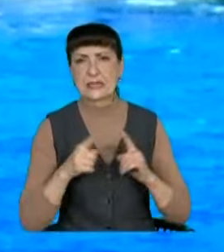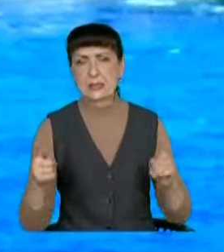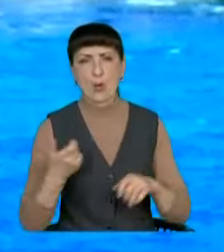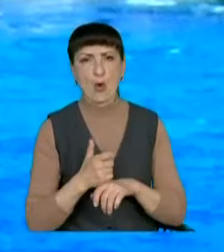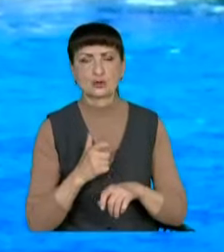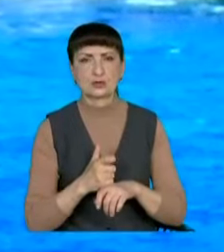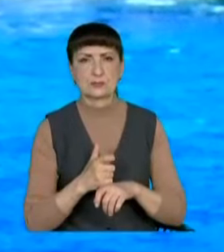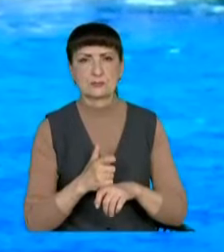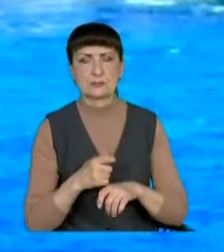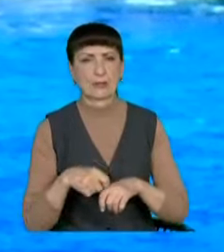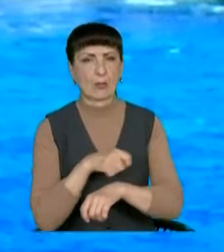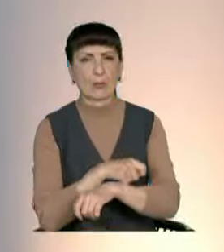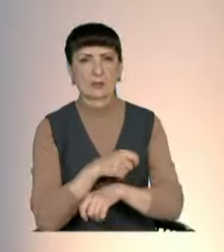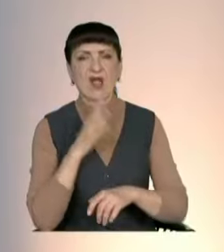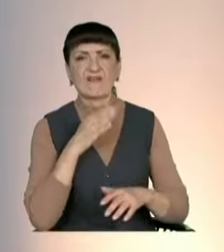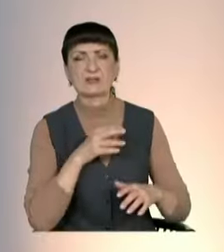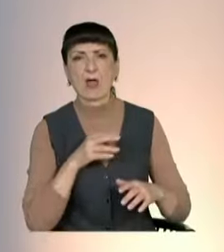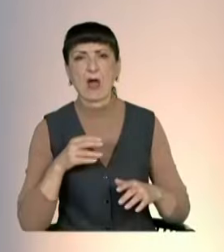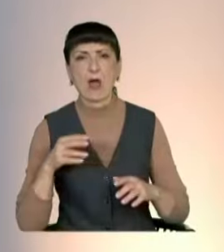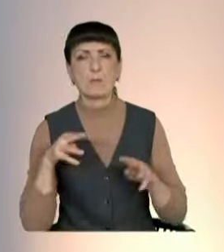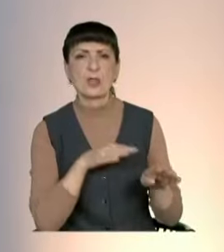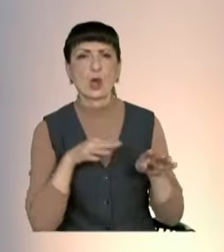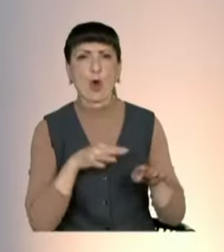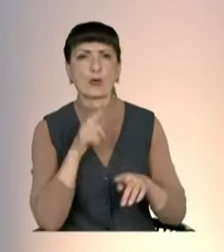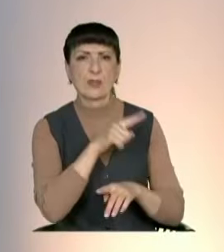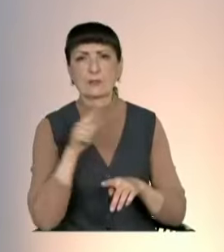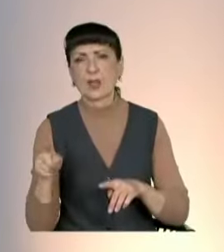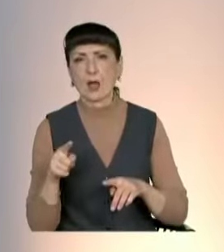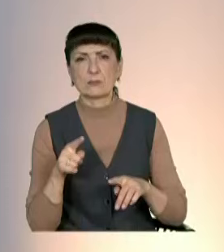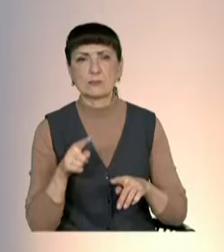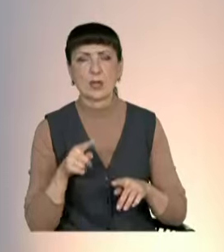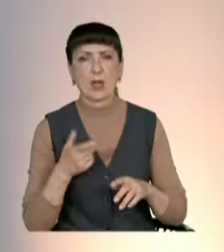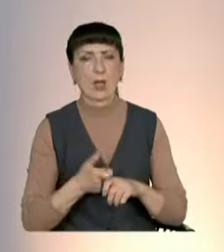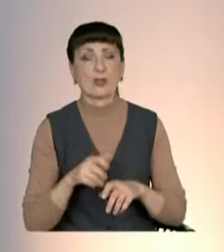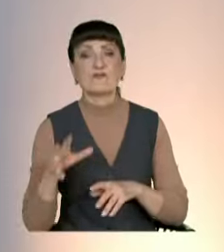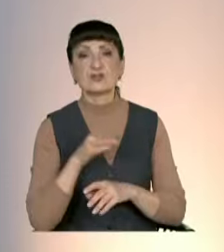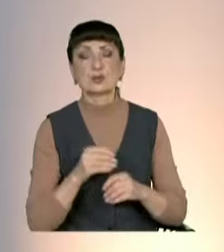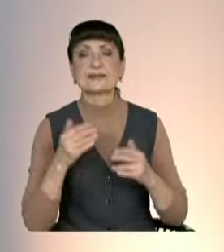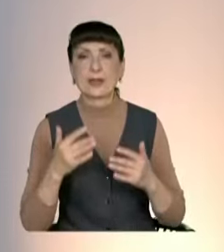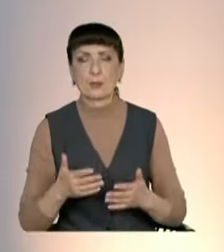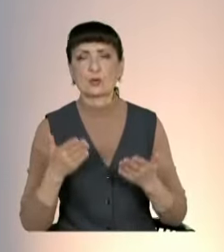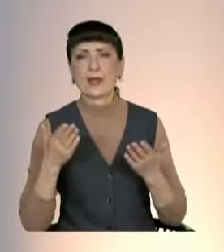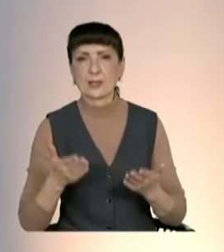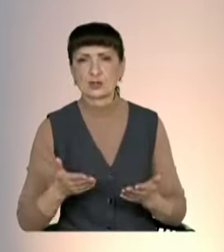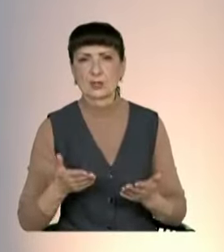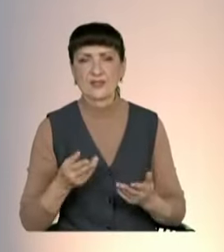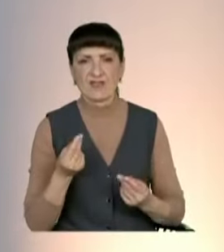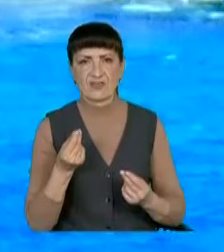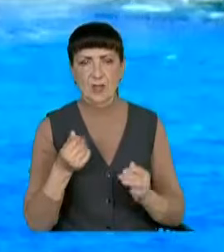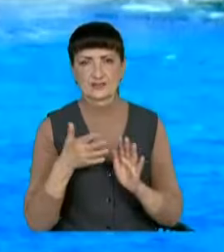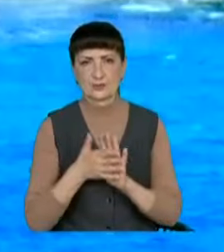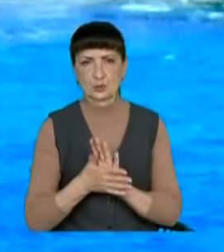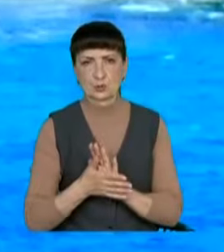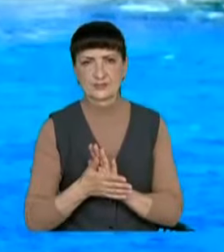значит, перегон воды из одного источника на другой. Это все требует, конечно, финансовых